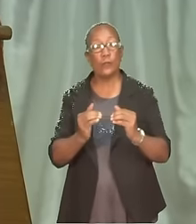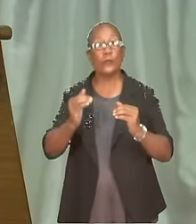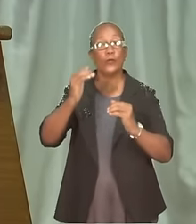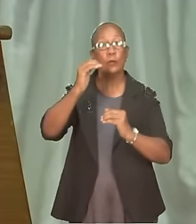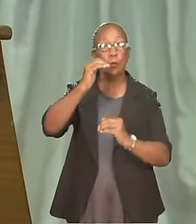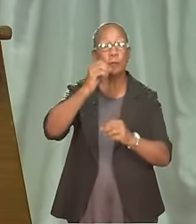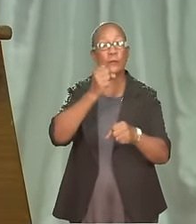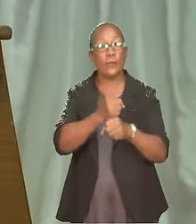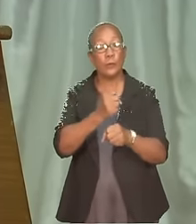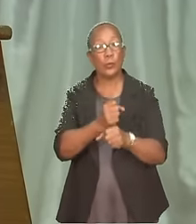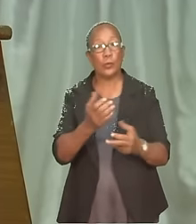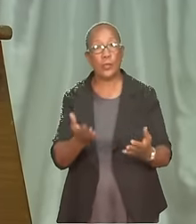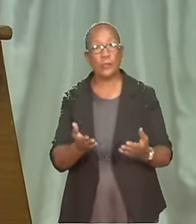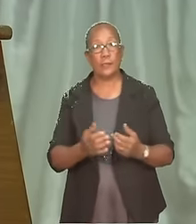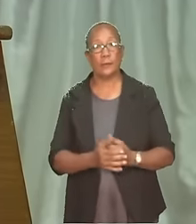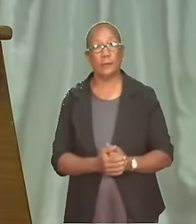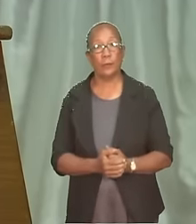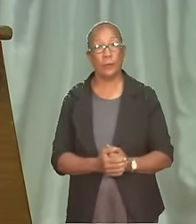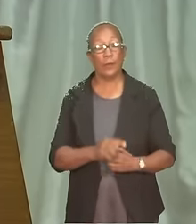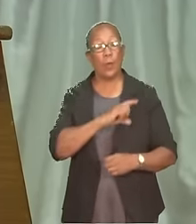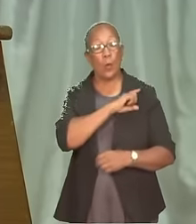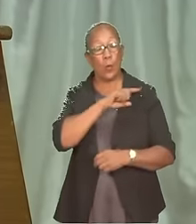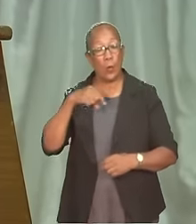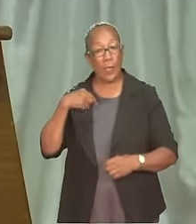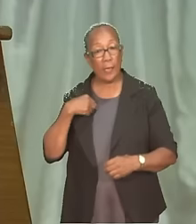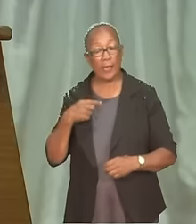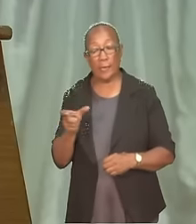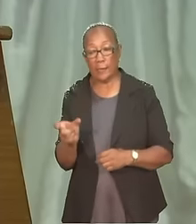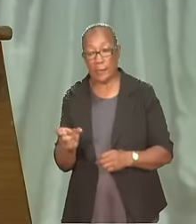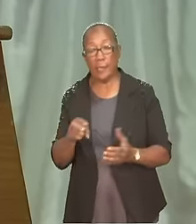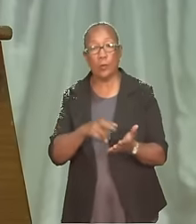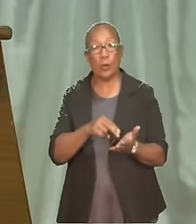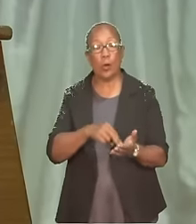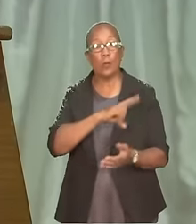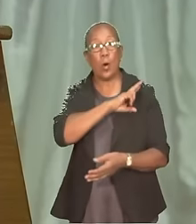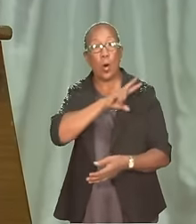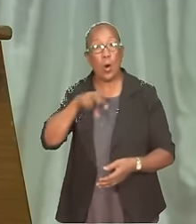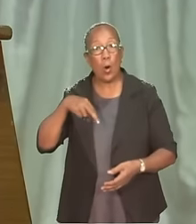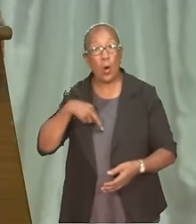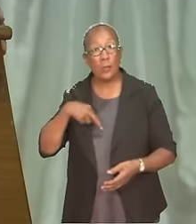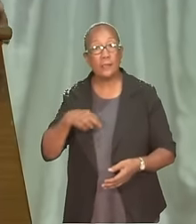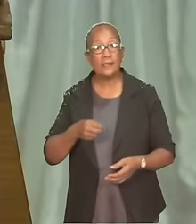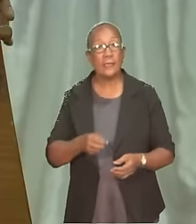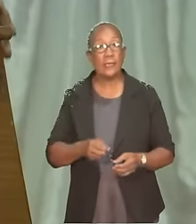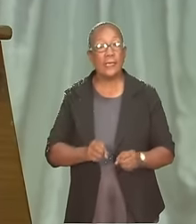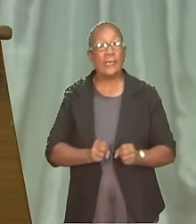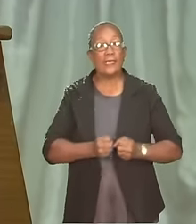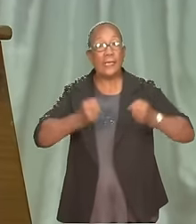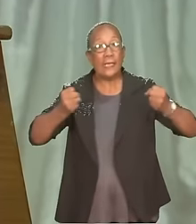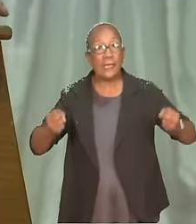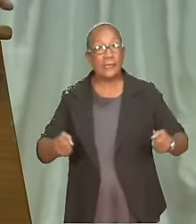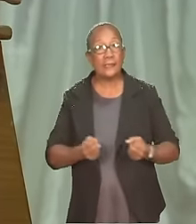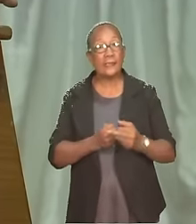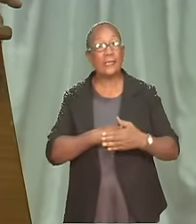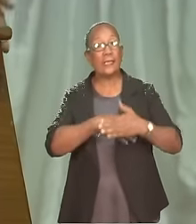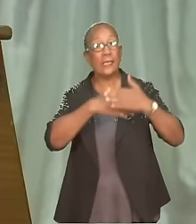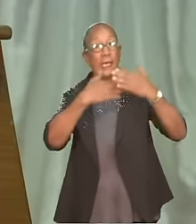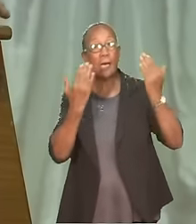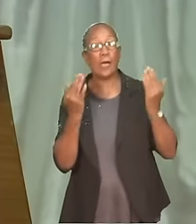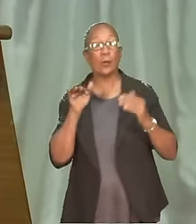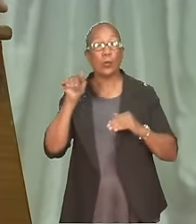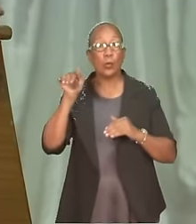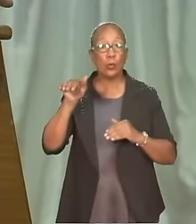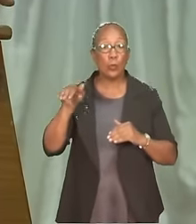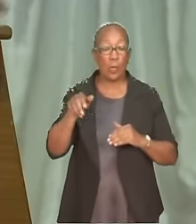productie. We gaan een deel gebruiken om onze energie te transformeren naar green, want die fossiele